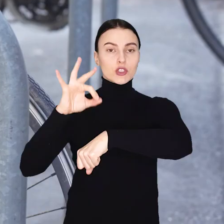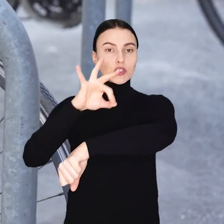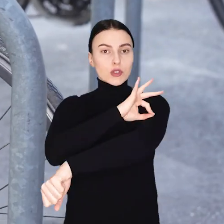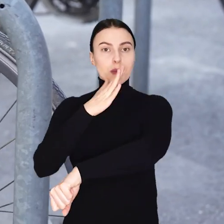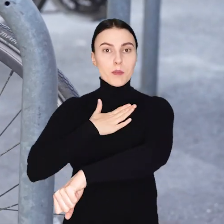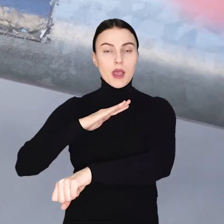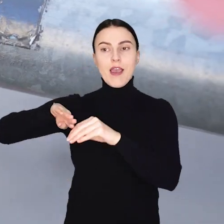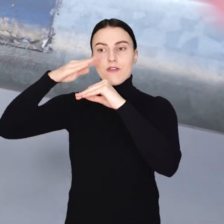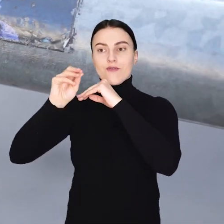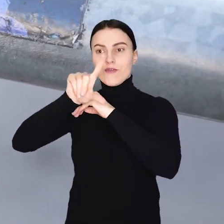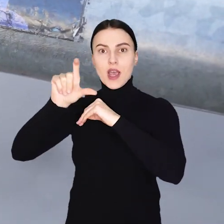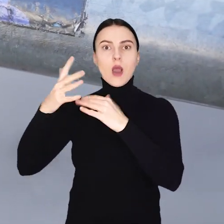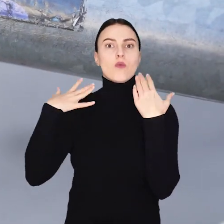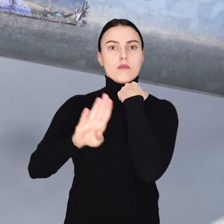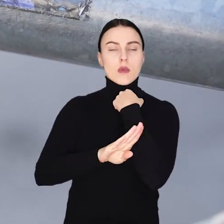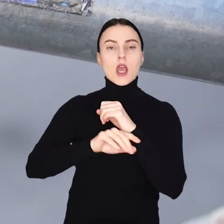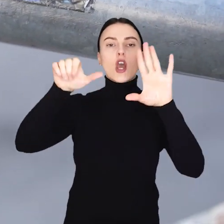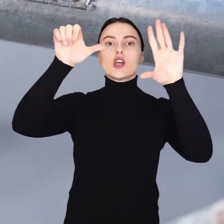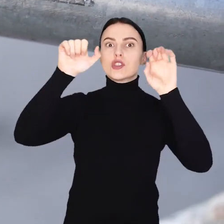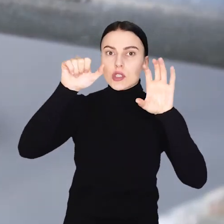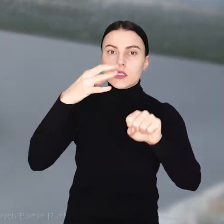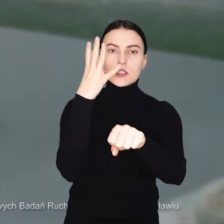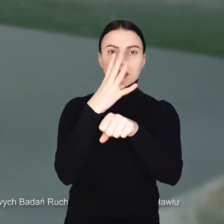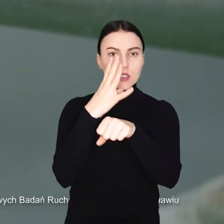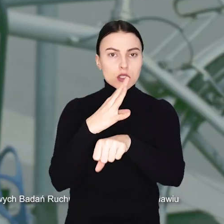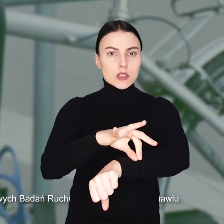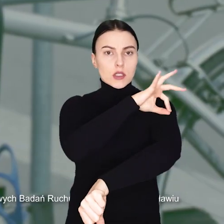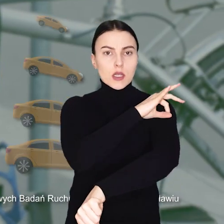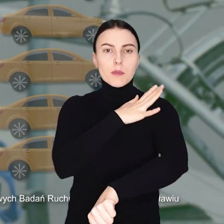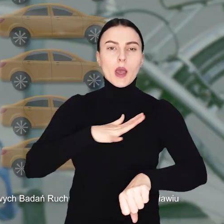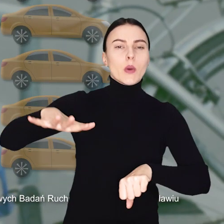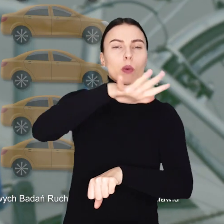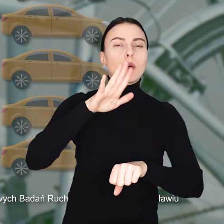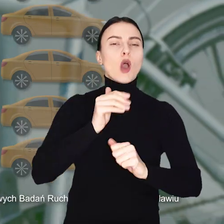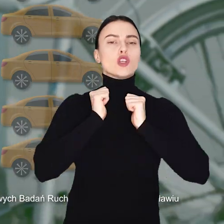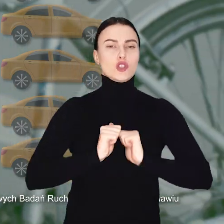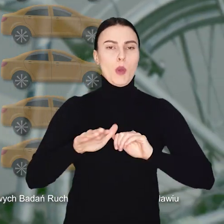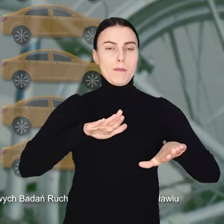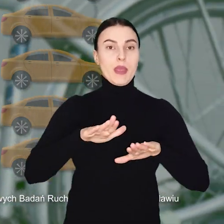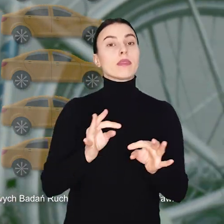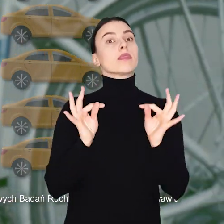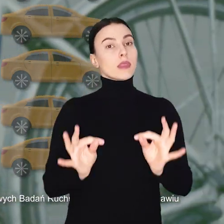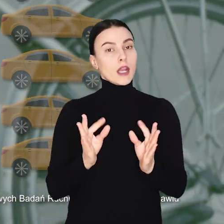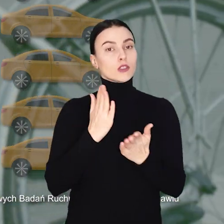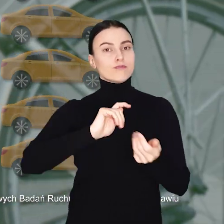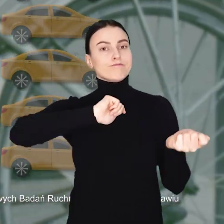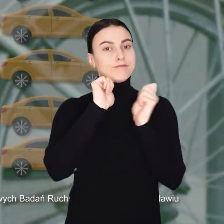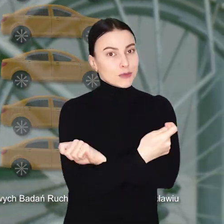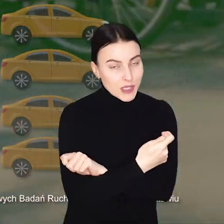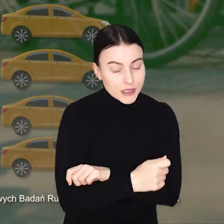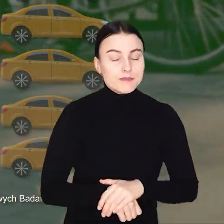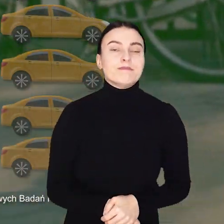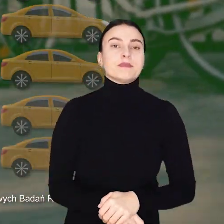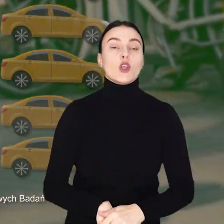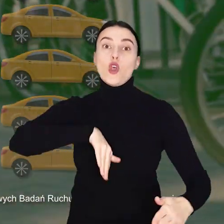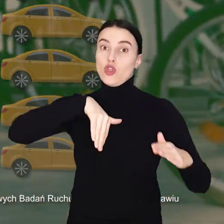370 km tras na wałach i w parkach oraz 640 km w strefach ruchu uspokojonego. Teraz nadszedł czas